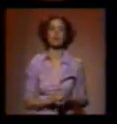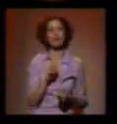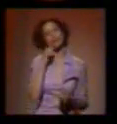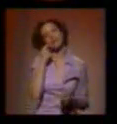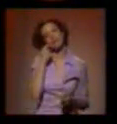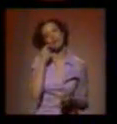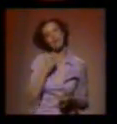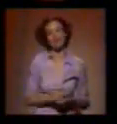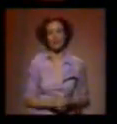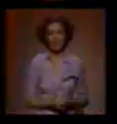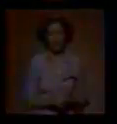sur i7.